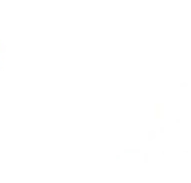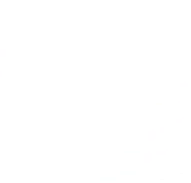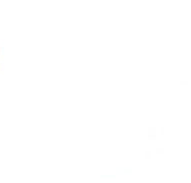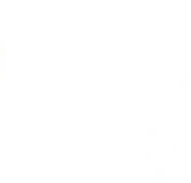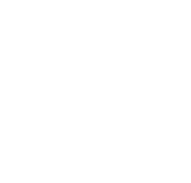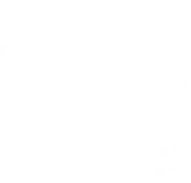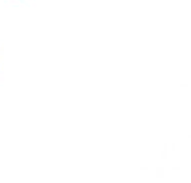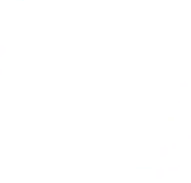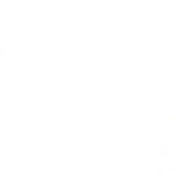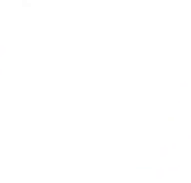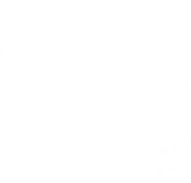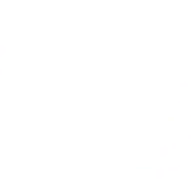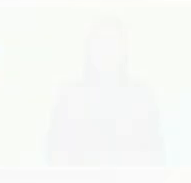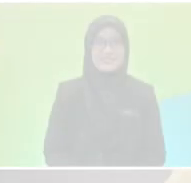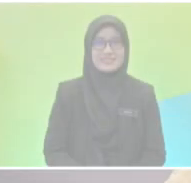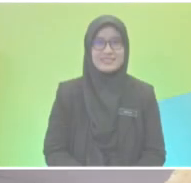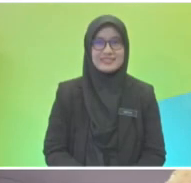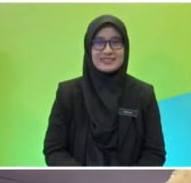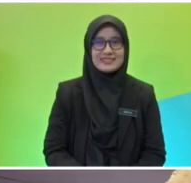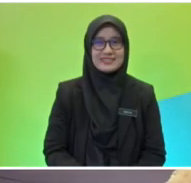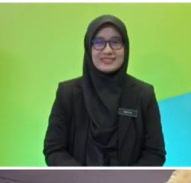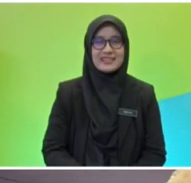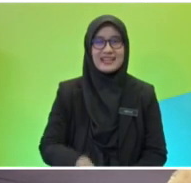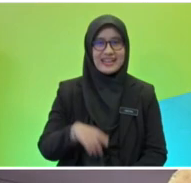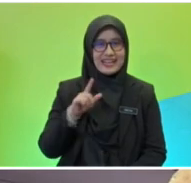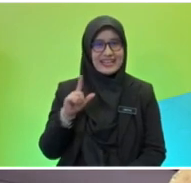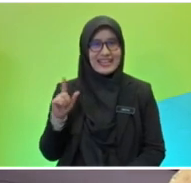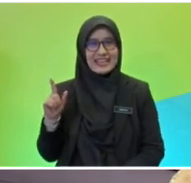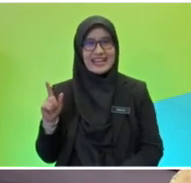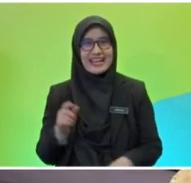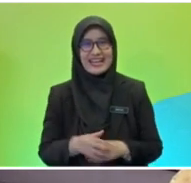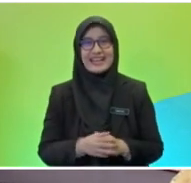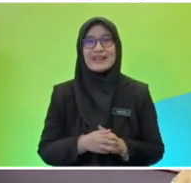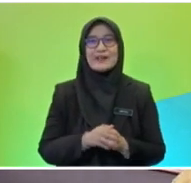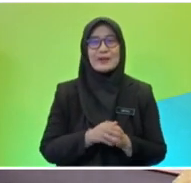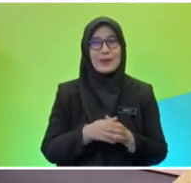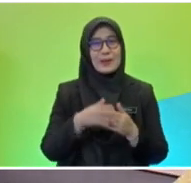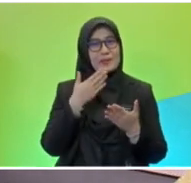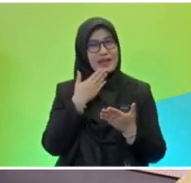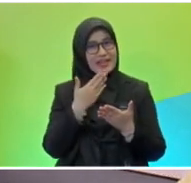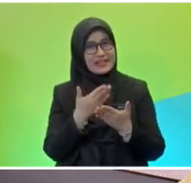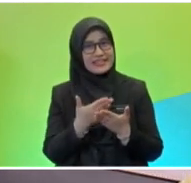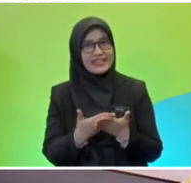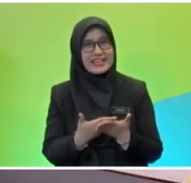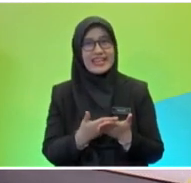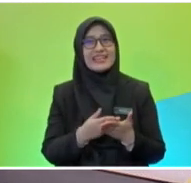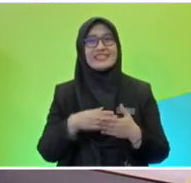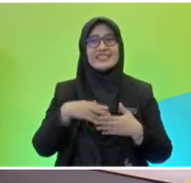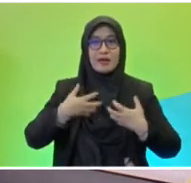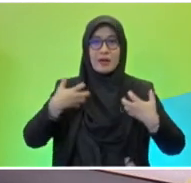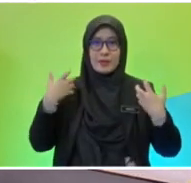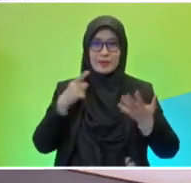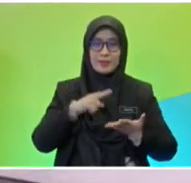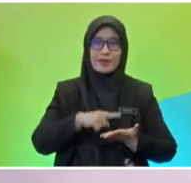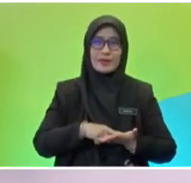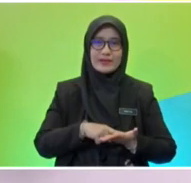TV KPM. Hala, jinaknya harimau ni. Nampak ni, saya tengah mandikan harimau ni.